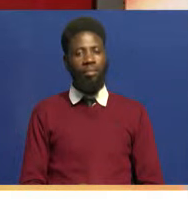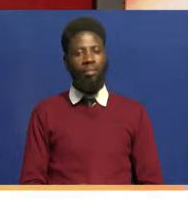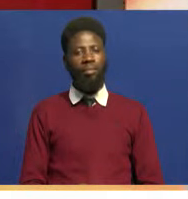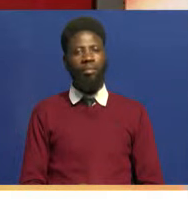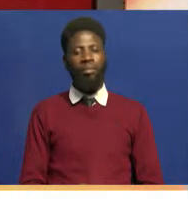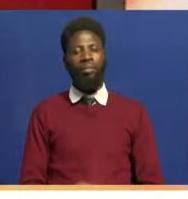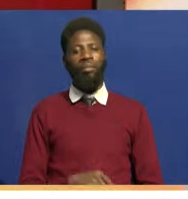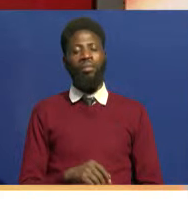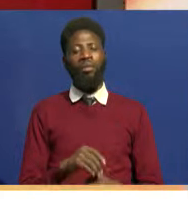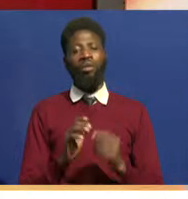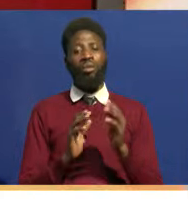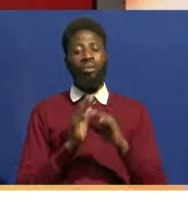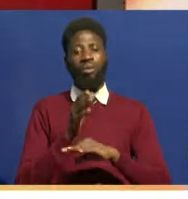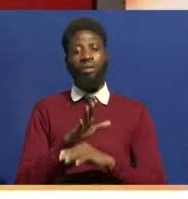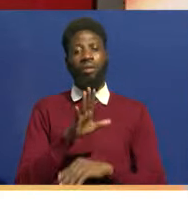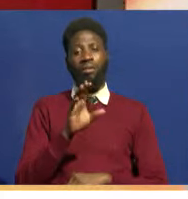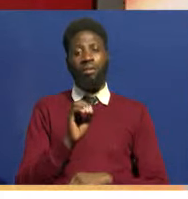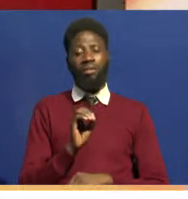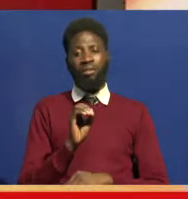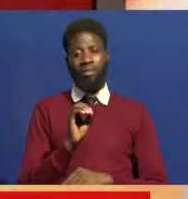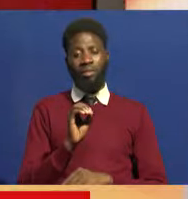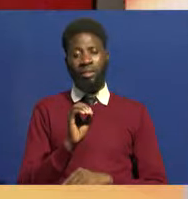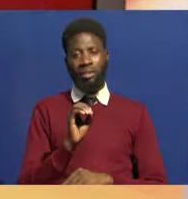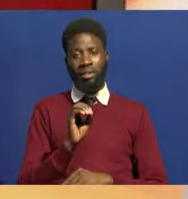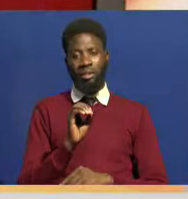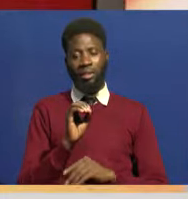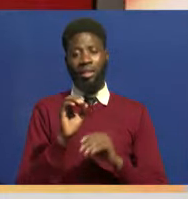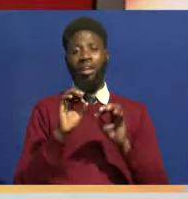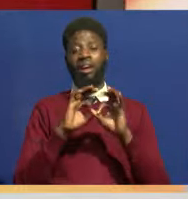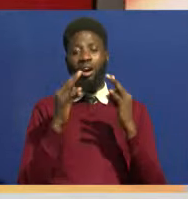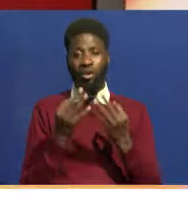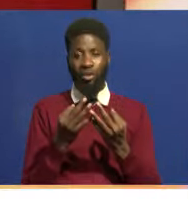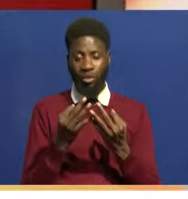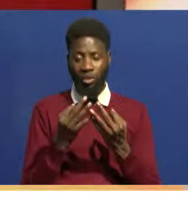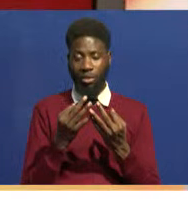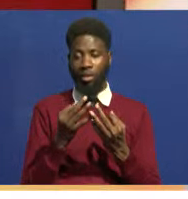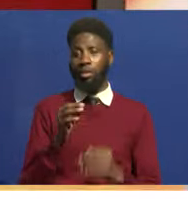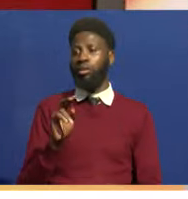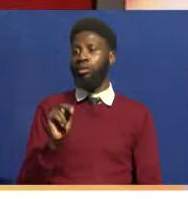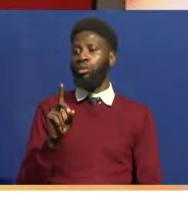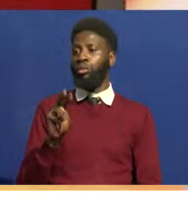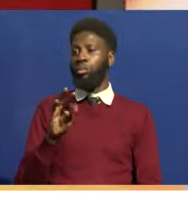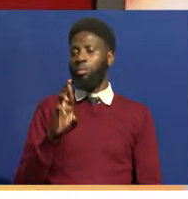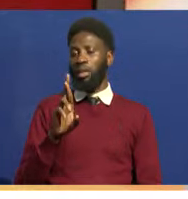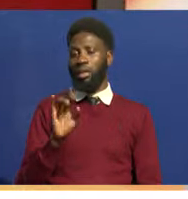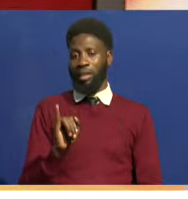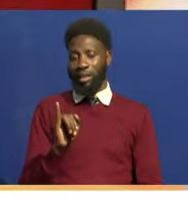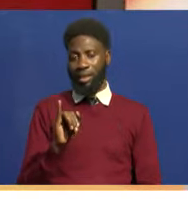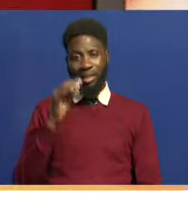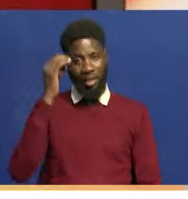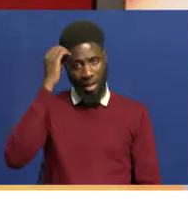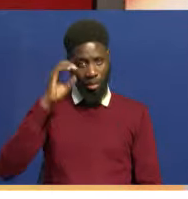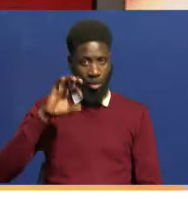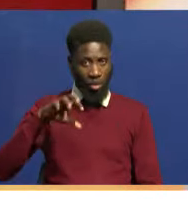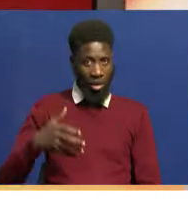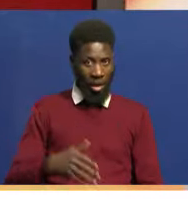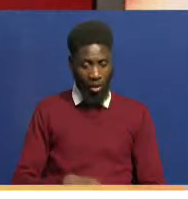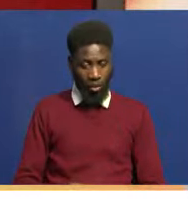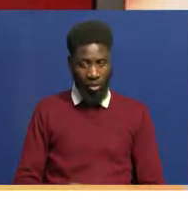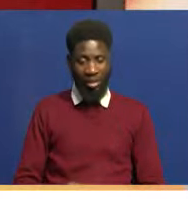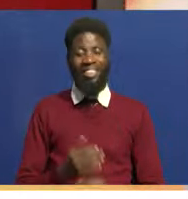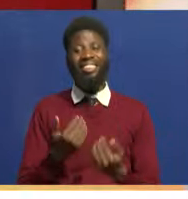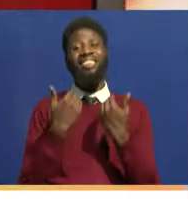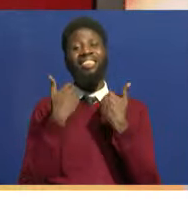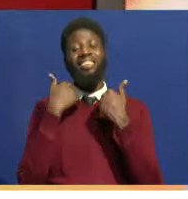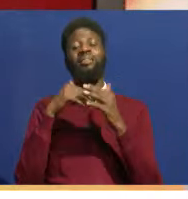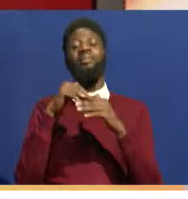kwingineko familia Zaidi ya 50 katika kijiji Cha ndumbiri kaunti ya kiambuzi ilikesha nje kwenye kibaridi kikali Cha usiku baada ya Moto kuteketeza